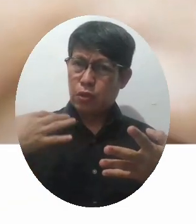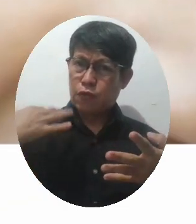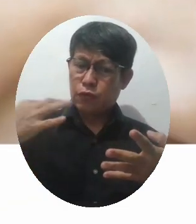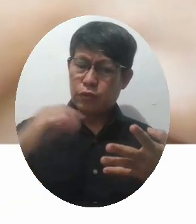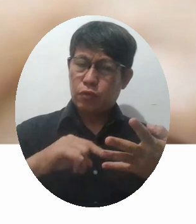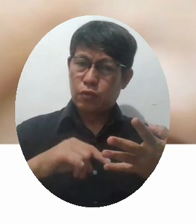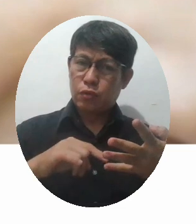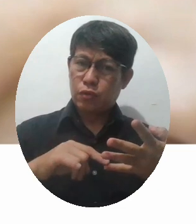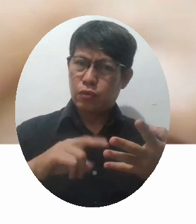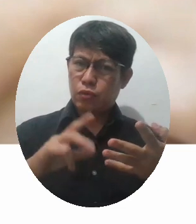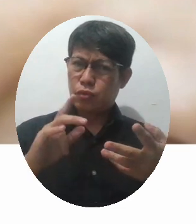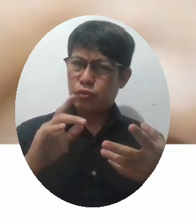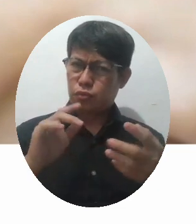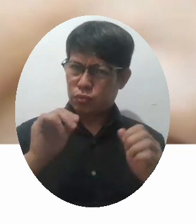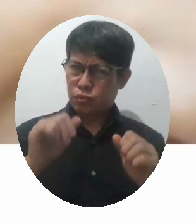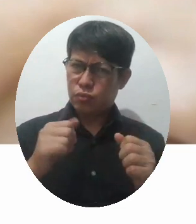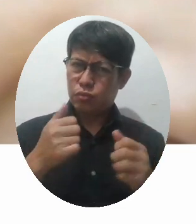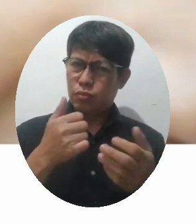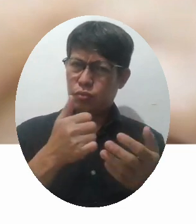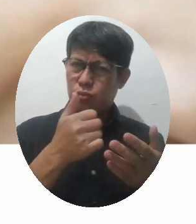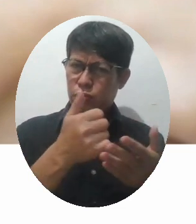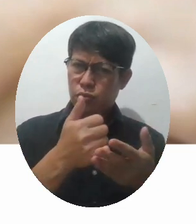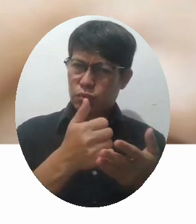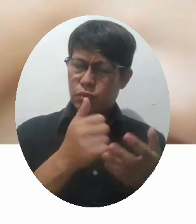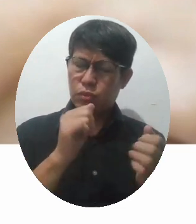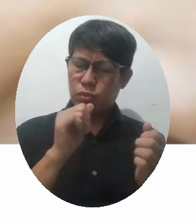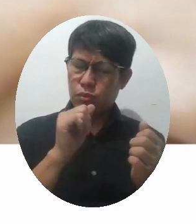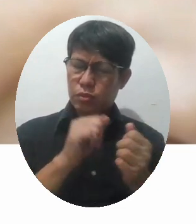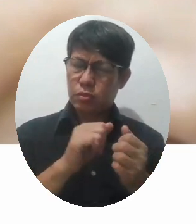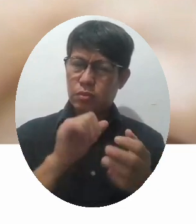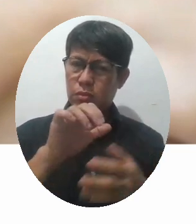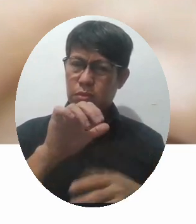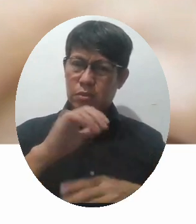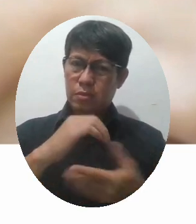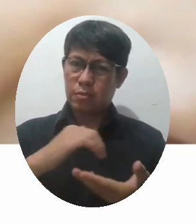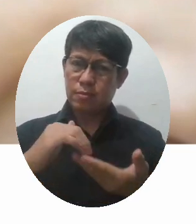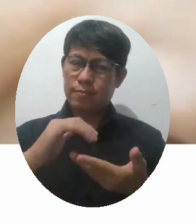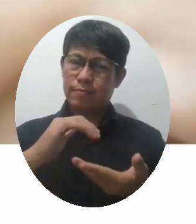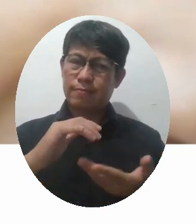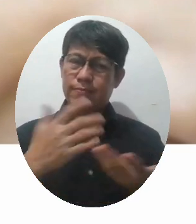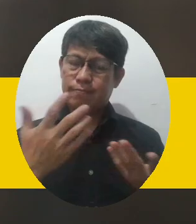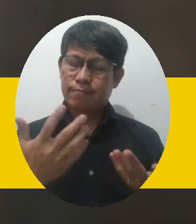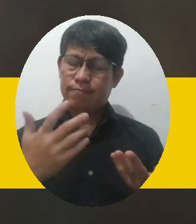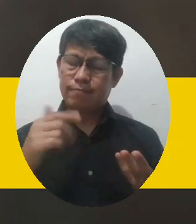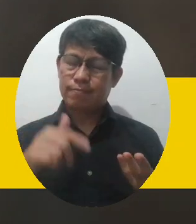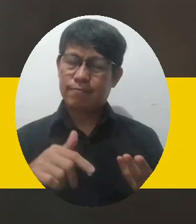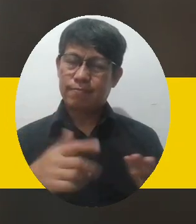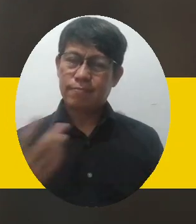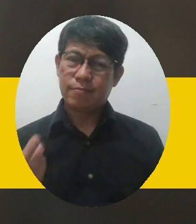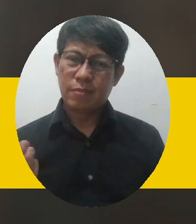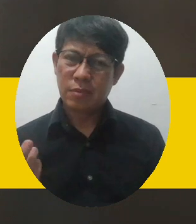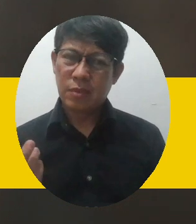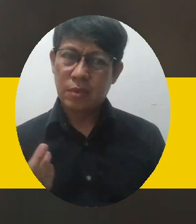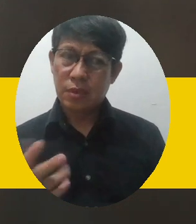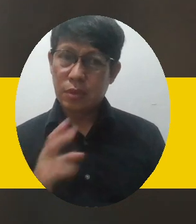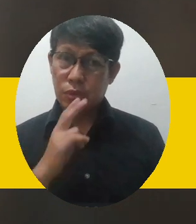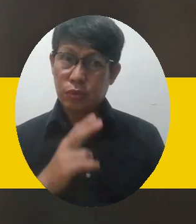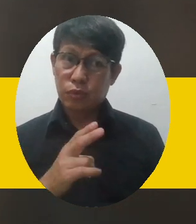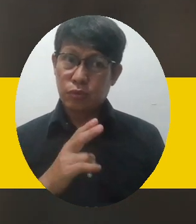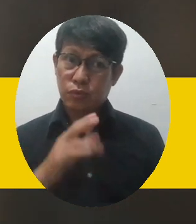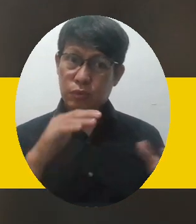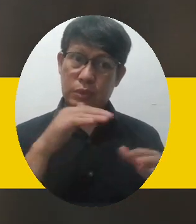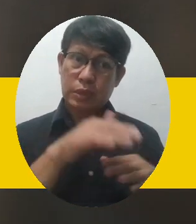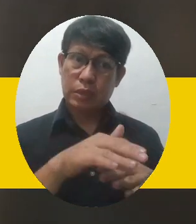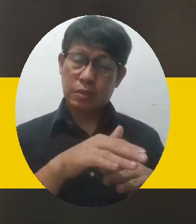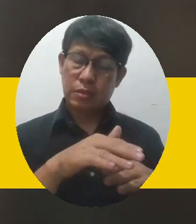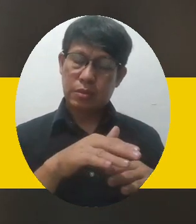in kind, volunteer, o partner or sponsor with Kapwako Mahal Ko. At para makasiguro kayo na